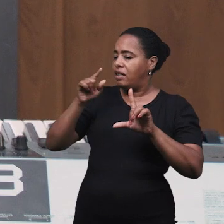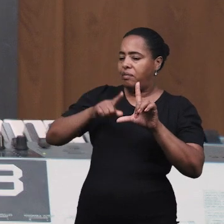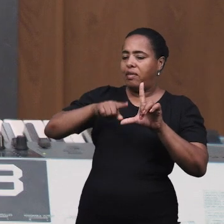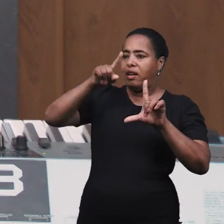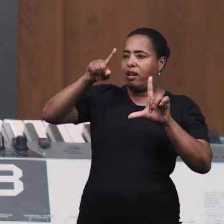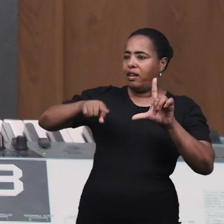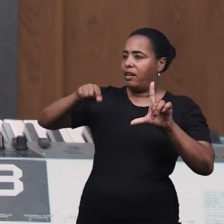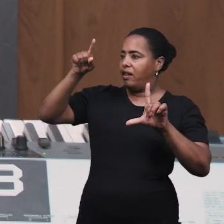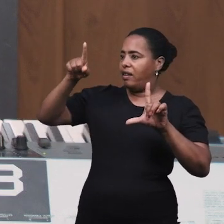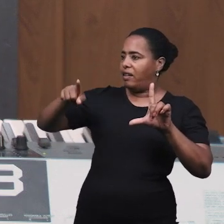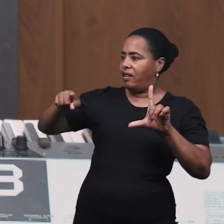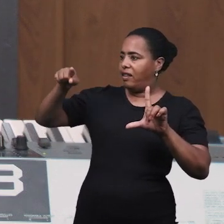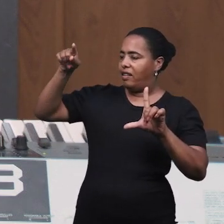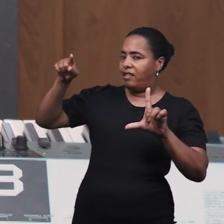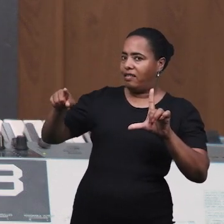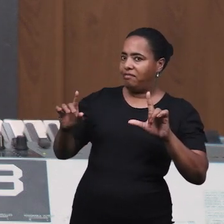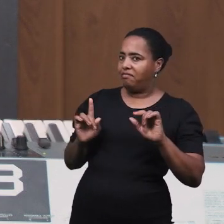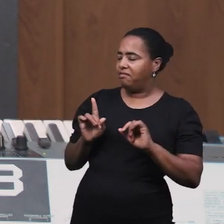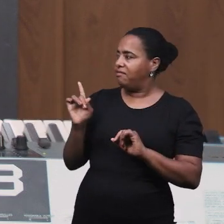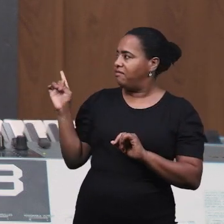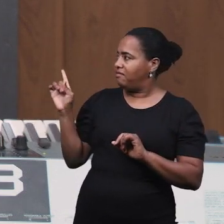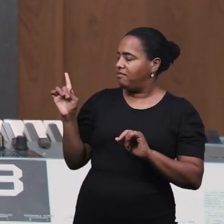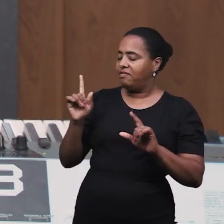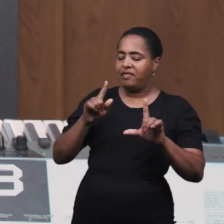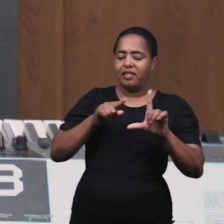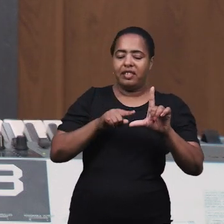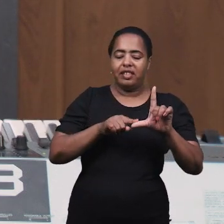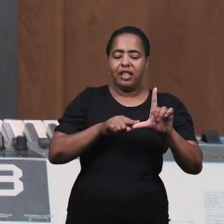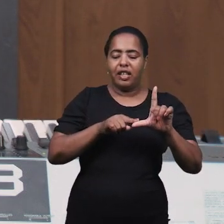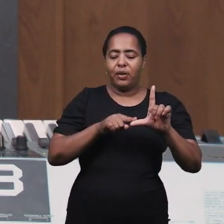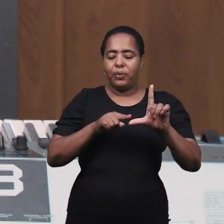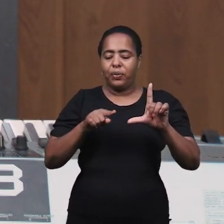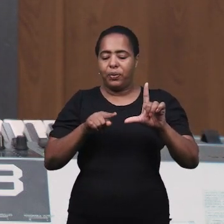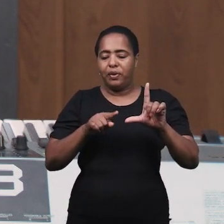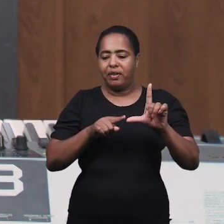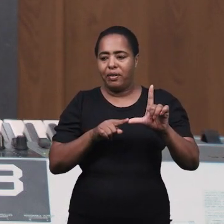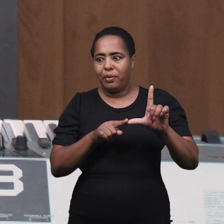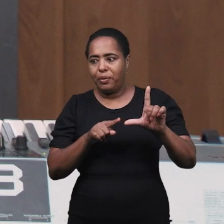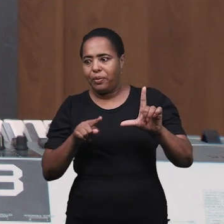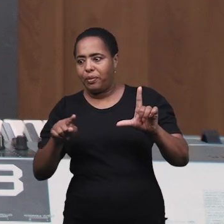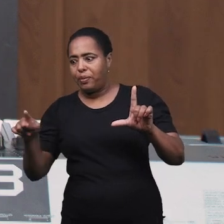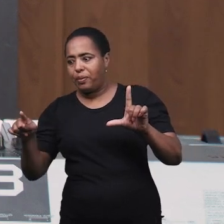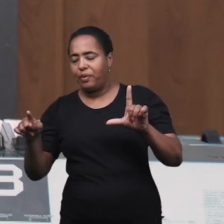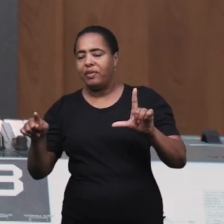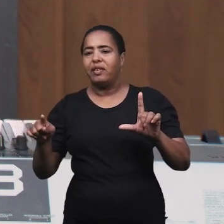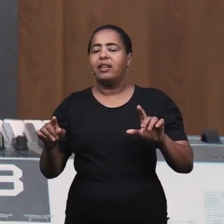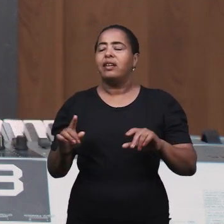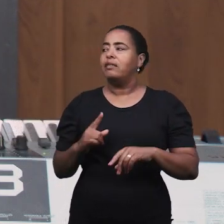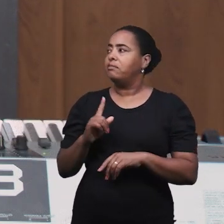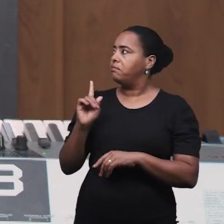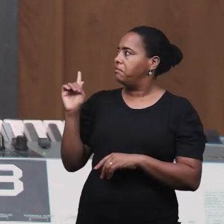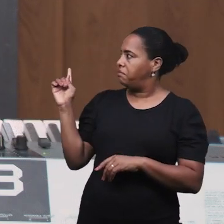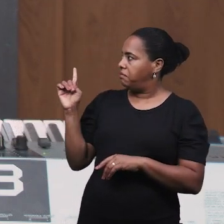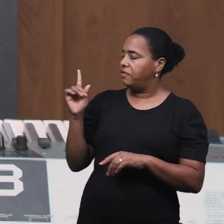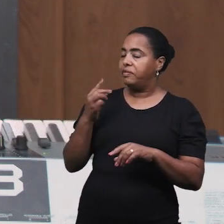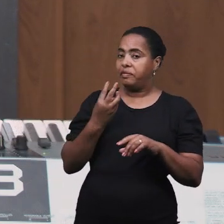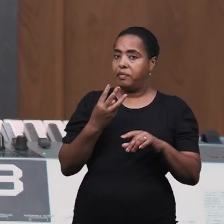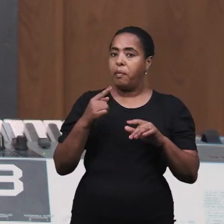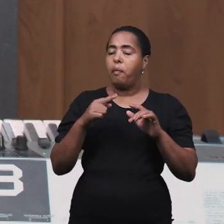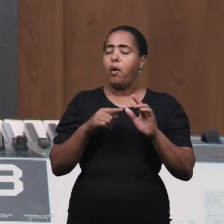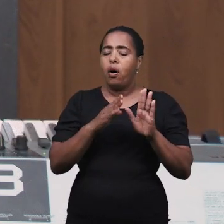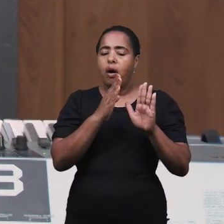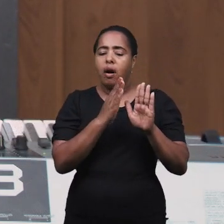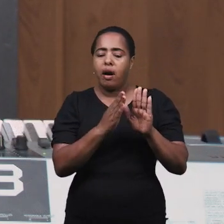Aussi, la note graphique montre la duration des notes. Si nous avons une note courte et une note longue, ceci s'indique